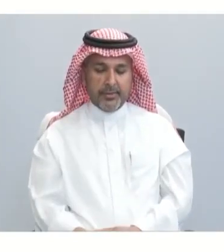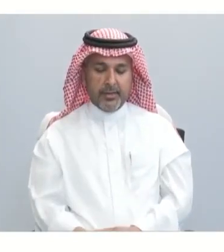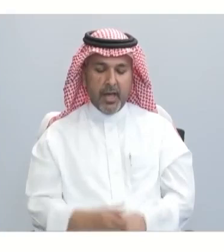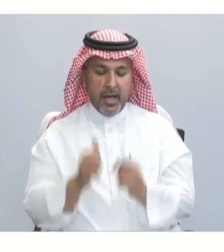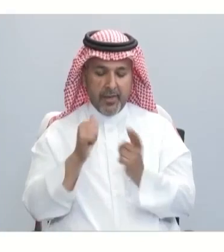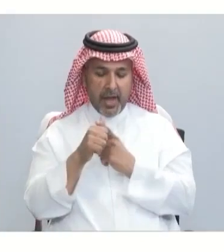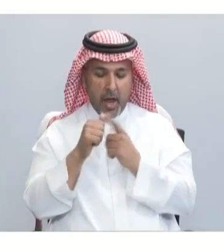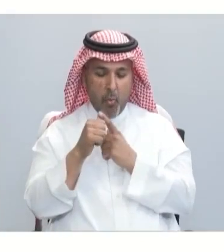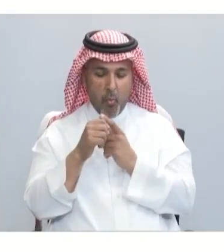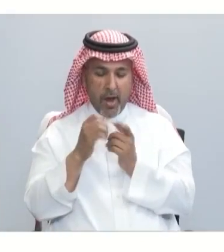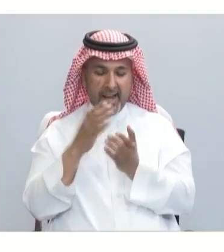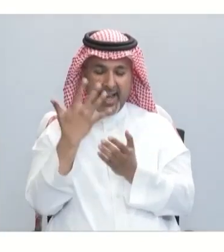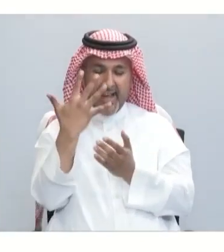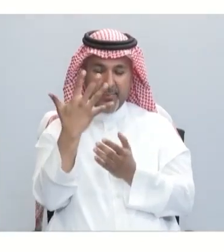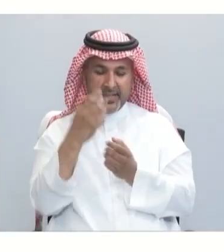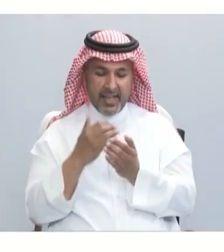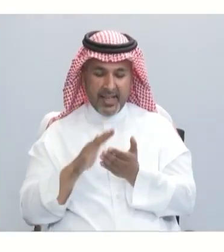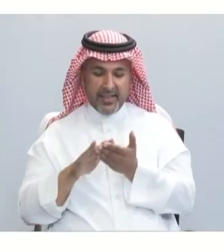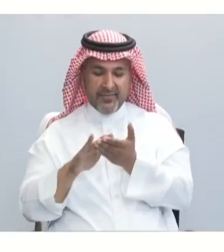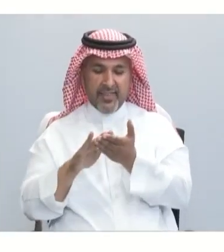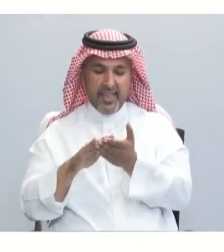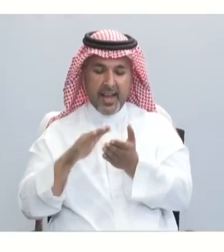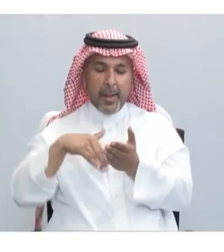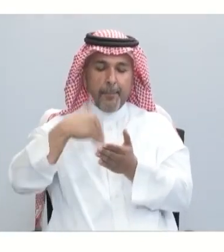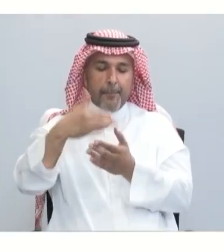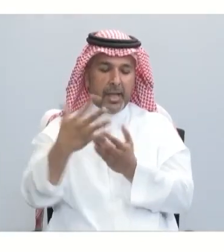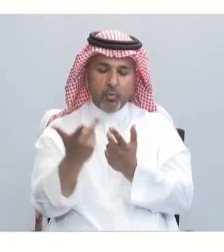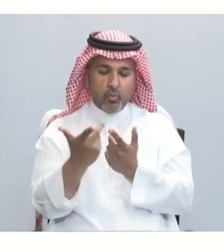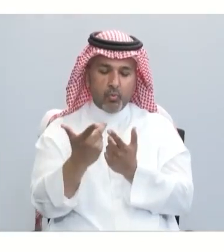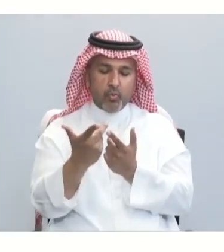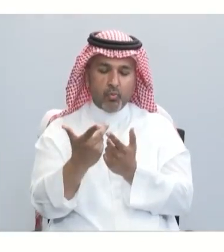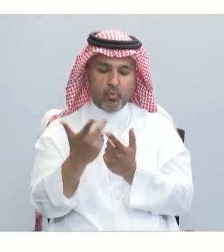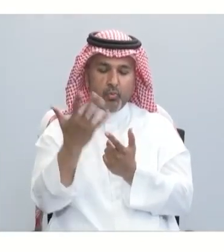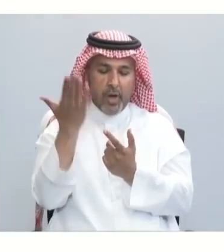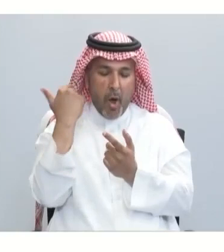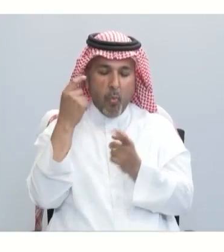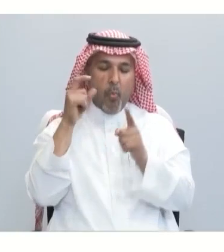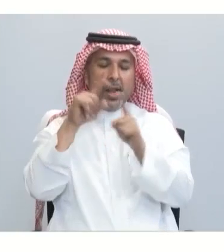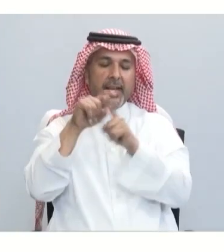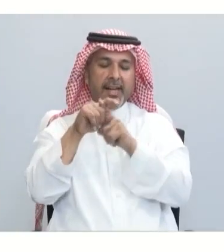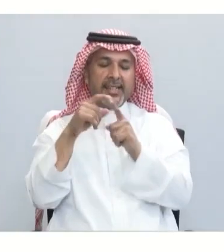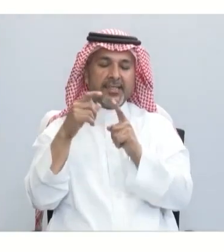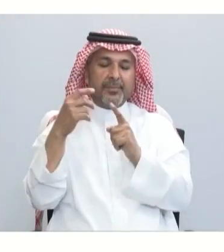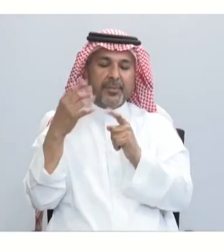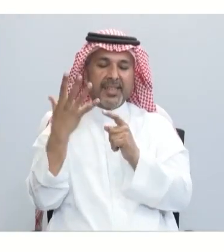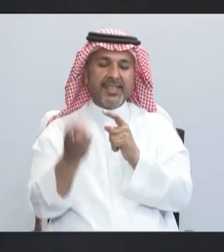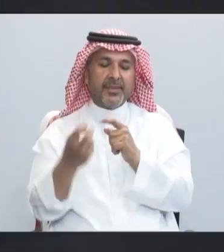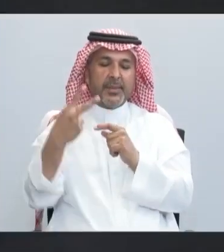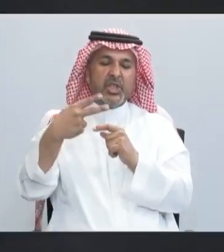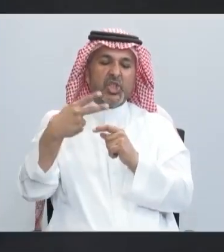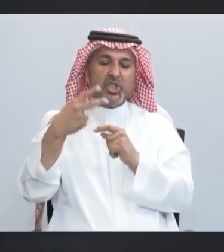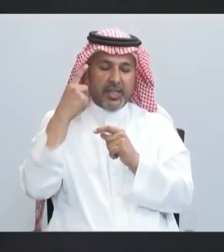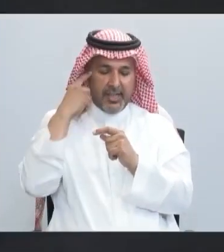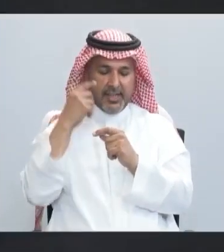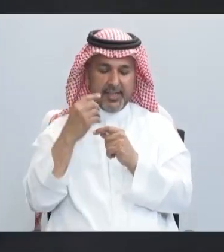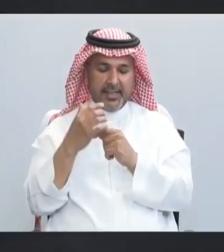بال القسيمه بعد تركيب نعرف ان التركيب ج